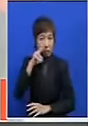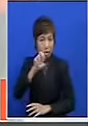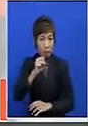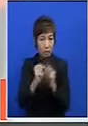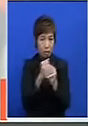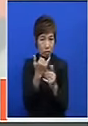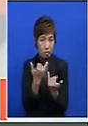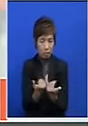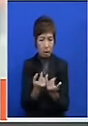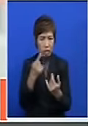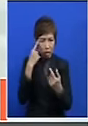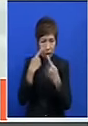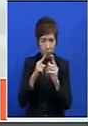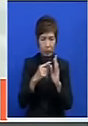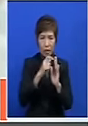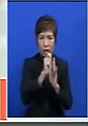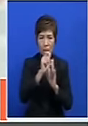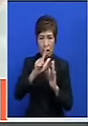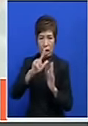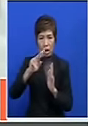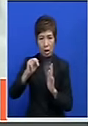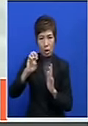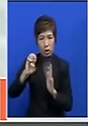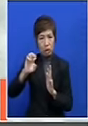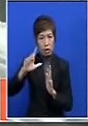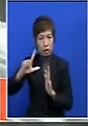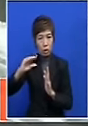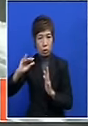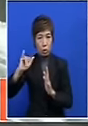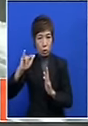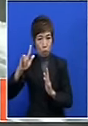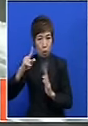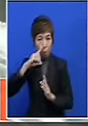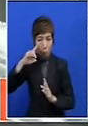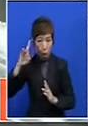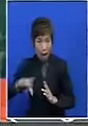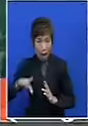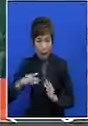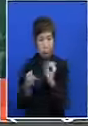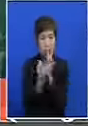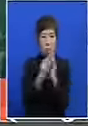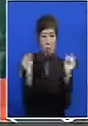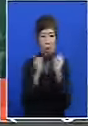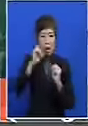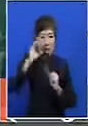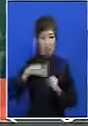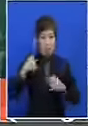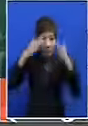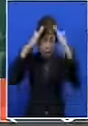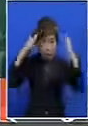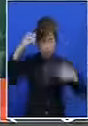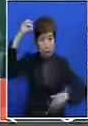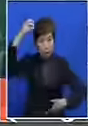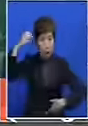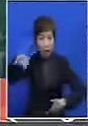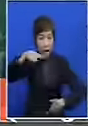าปีนี้เกิดปรากฏการณ์เอลนินโญที่รุนแรงซึ่งก็จะทำให้เกิดภัยหนาวที่รุนแรงด้วยขณะที่ประเทศเวียดนามรวมถึงประเท